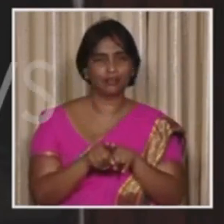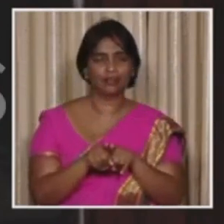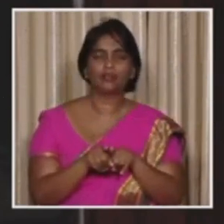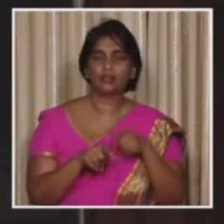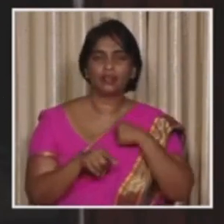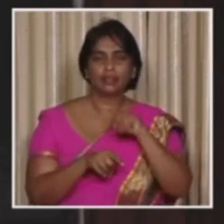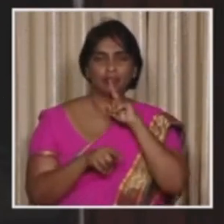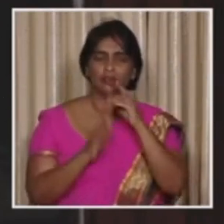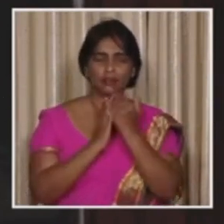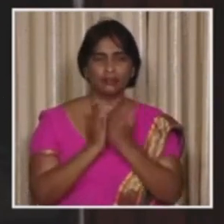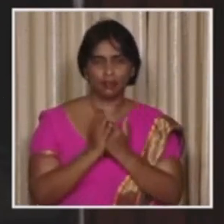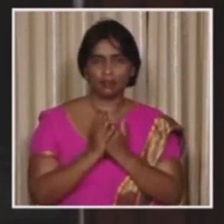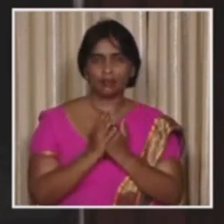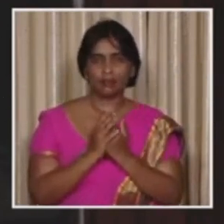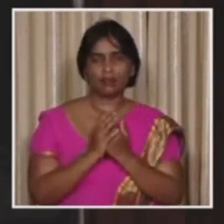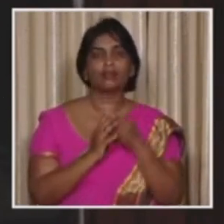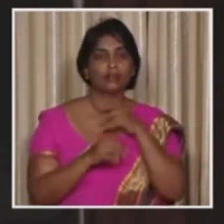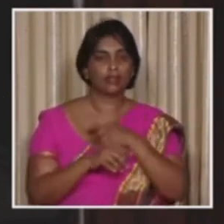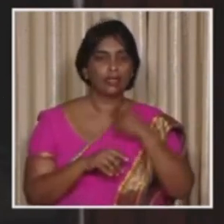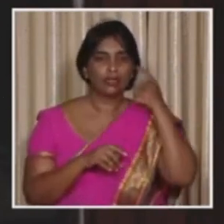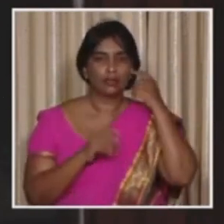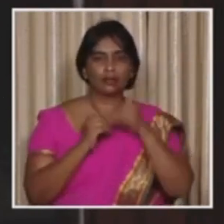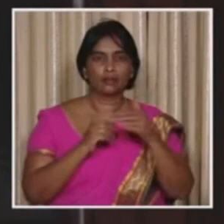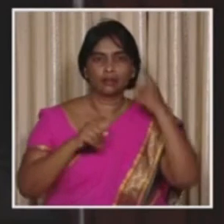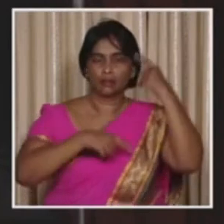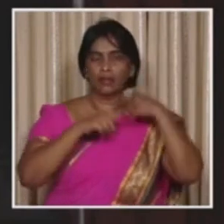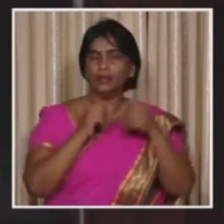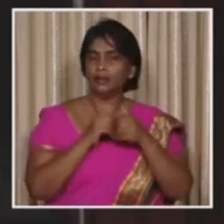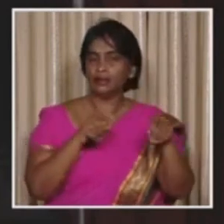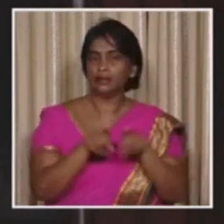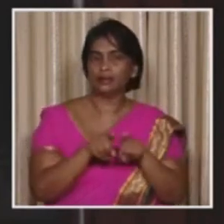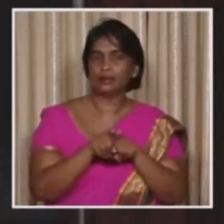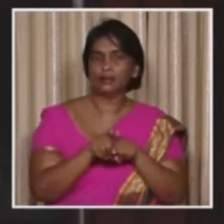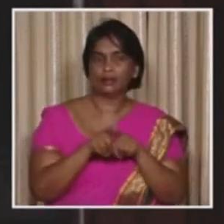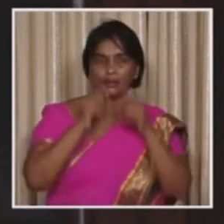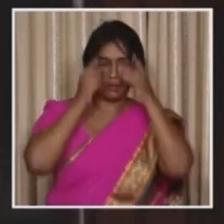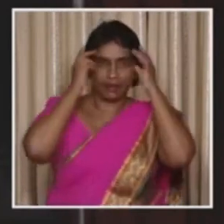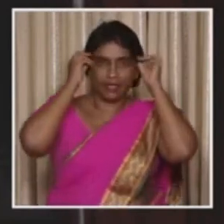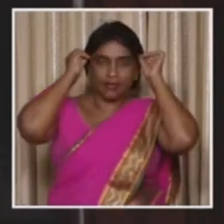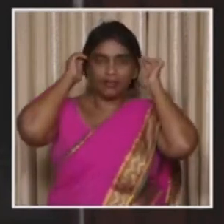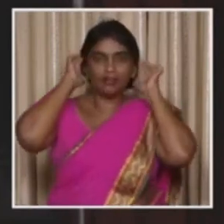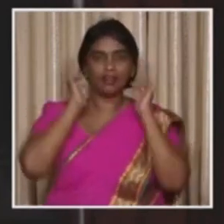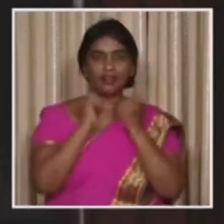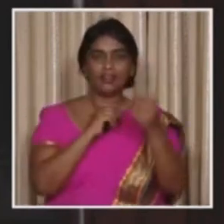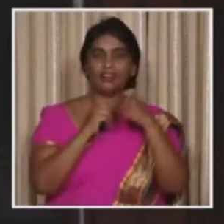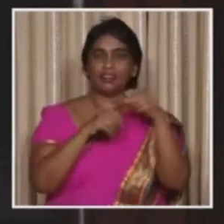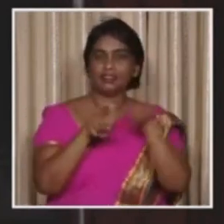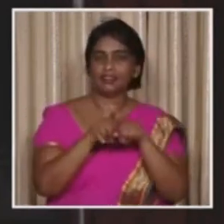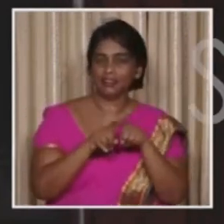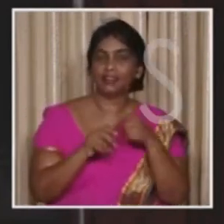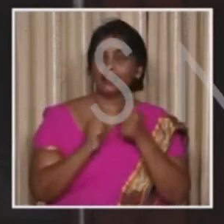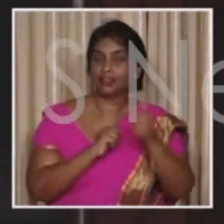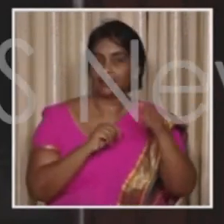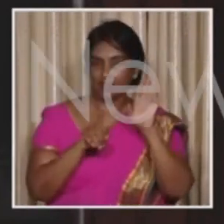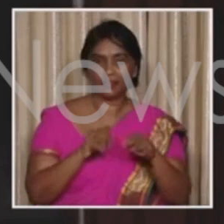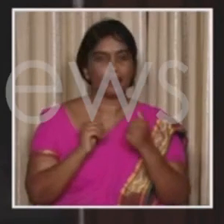මං කිව්ව නිසා සමහරට කරන්න නැතුව ඇති කියලා මම හිතනවා හැබැයි මීට අවුරුදු දෙකකට කලින් අපි අඩු ගානේ අපේ රටේ පරිප්පු බීජයක් හිටවන්න